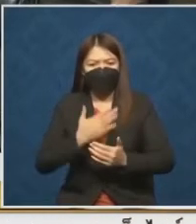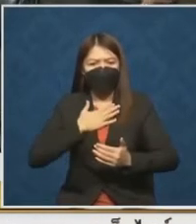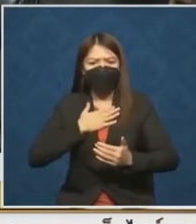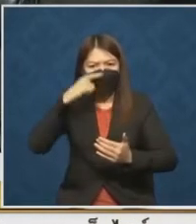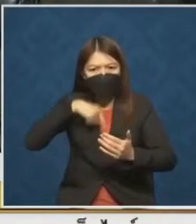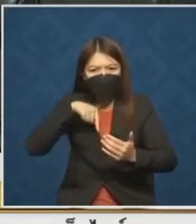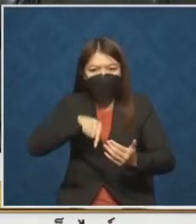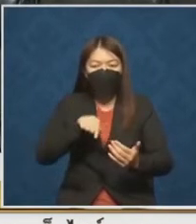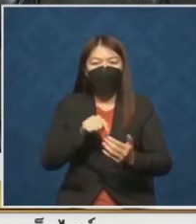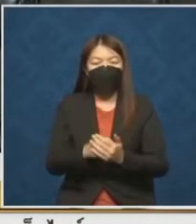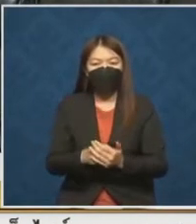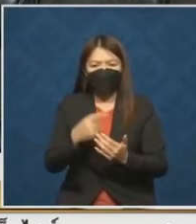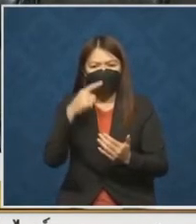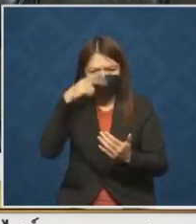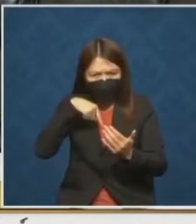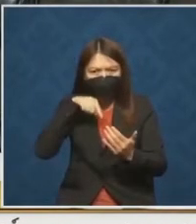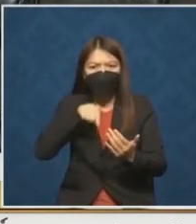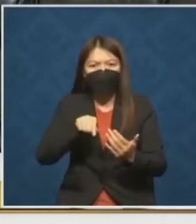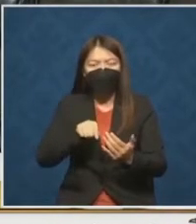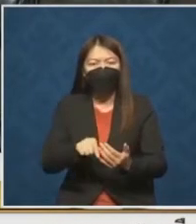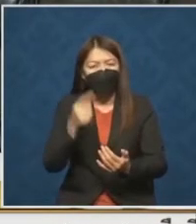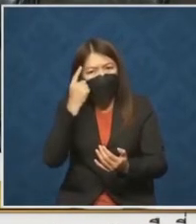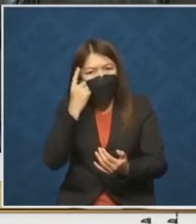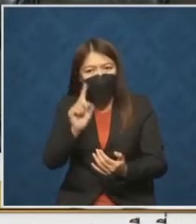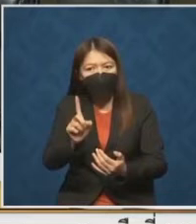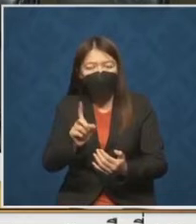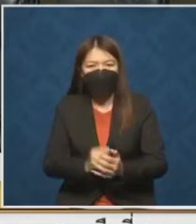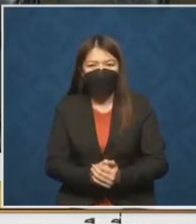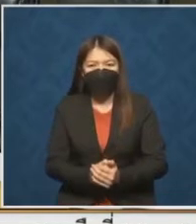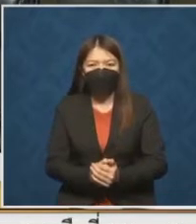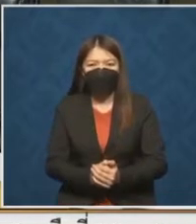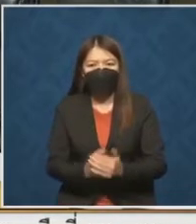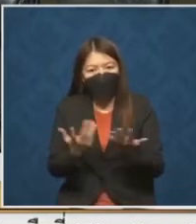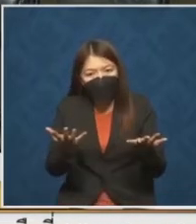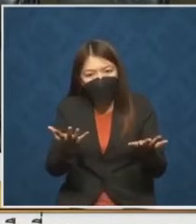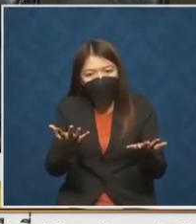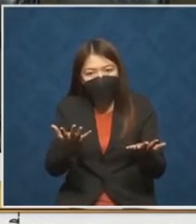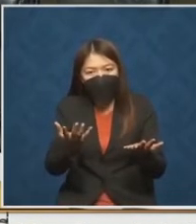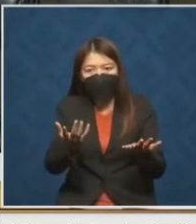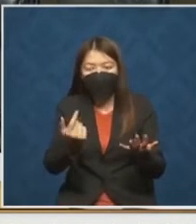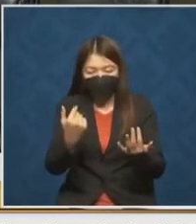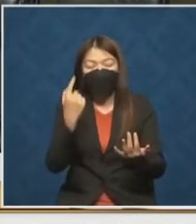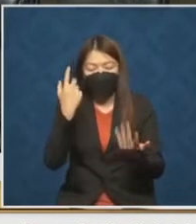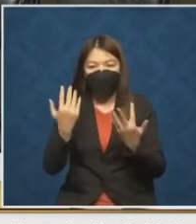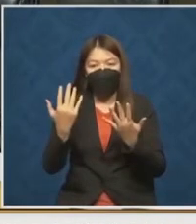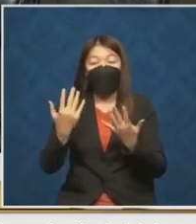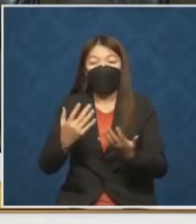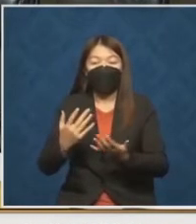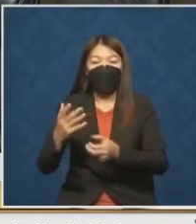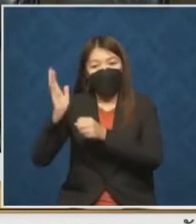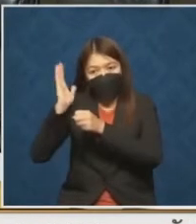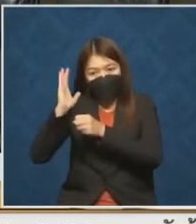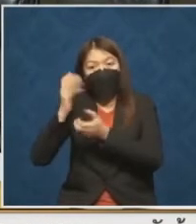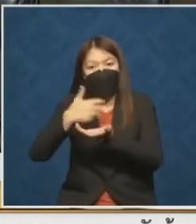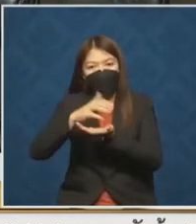สูญเสียโอกาสในขณะที่จีนเองบอกว่าเขามีการค้ากันคุณกับเราเขามีเม็ดเงินเพิ่มขึ้นมีอัตรา